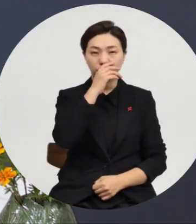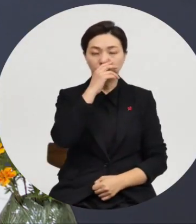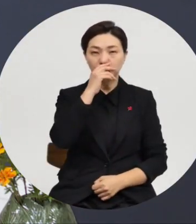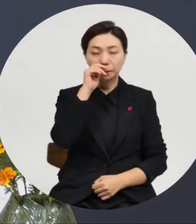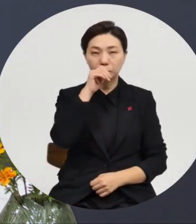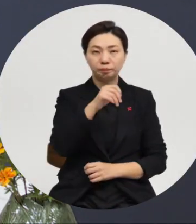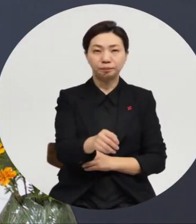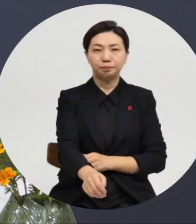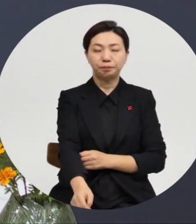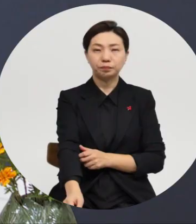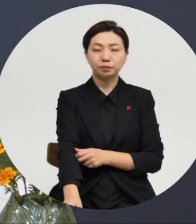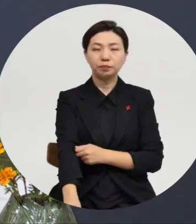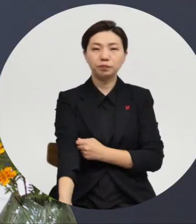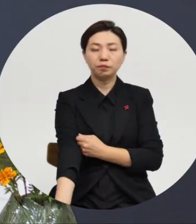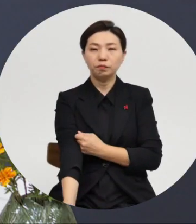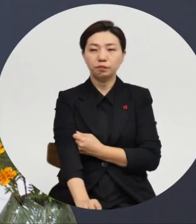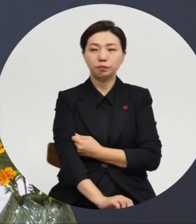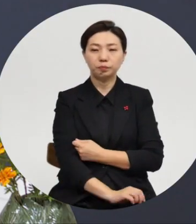1번이요, 스님.